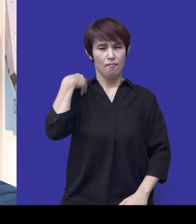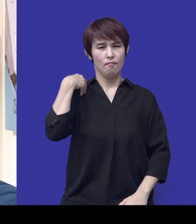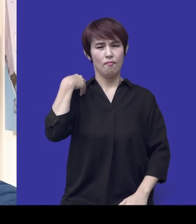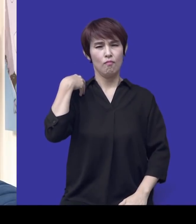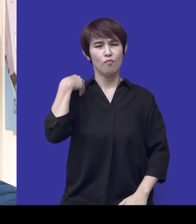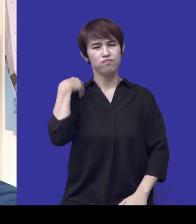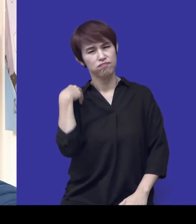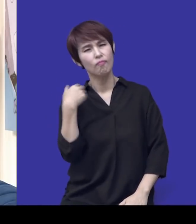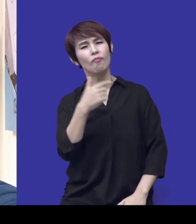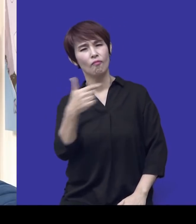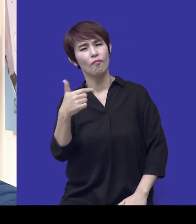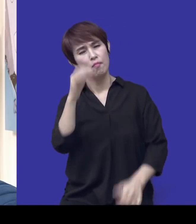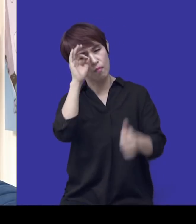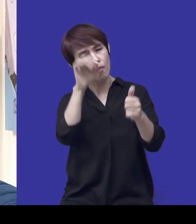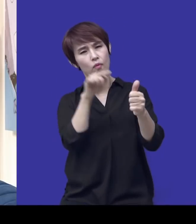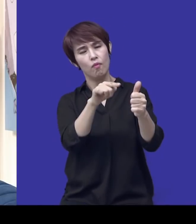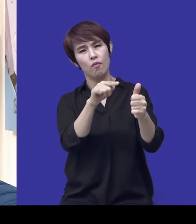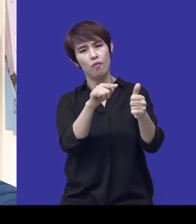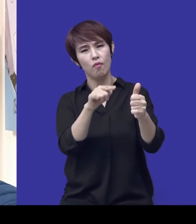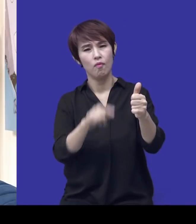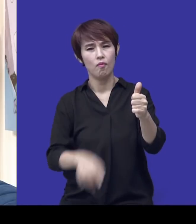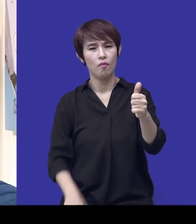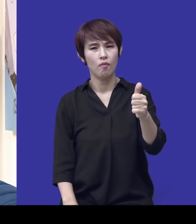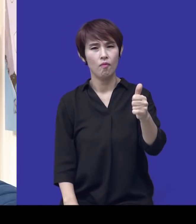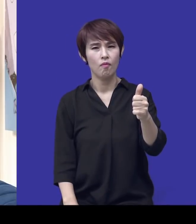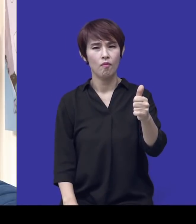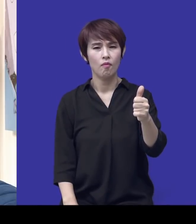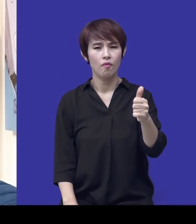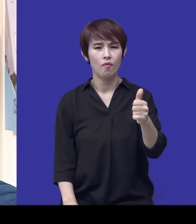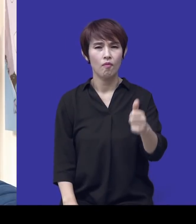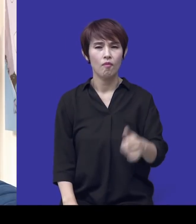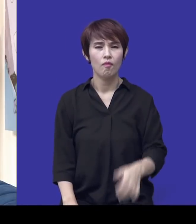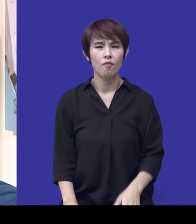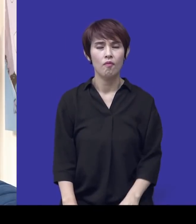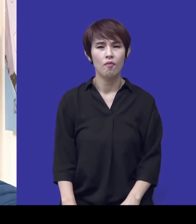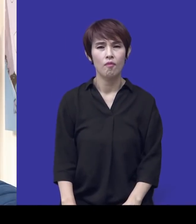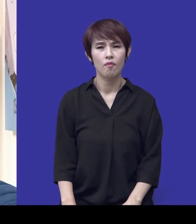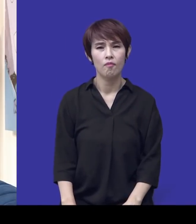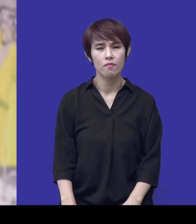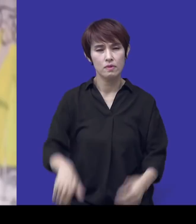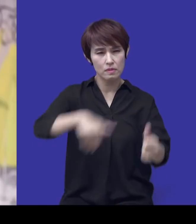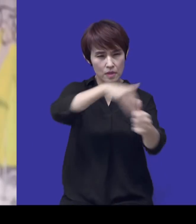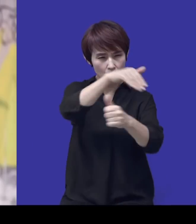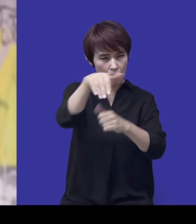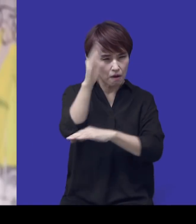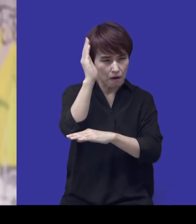그렇죠. 그리고 또 뭐 디테일한 뭐 내부적인 이야기들을 제가 또 많이 들으면서 네.